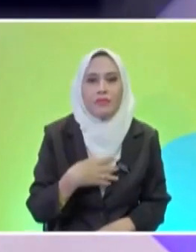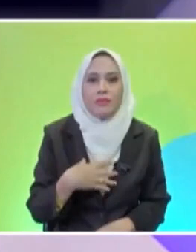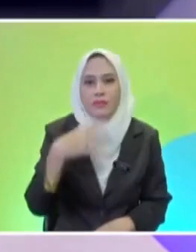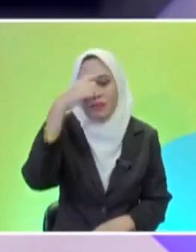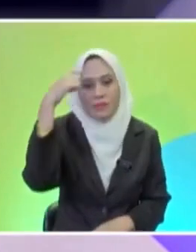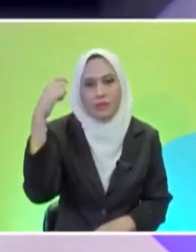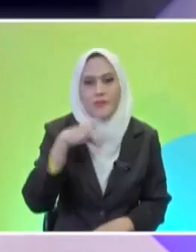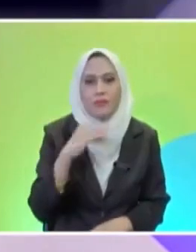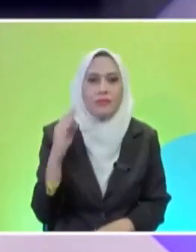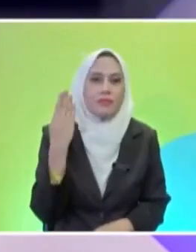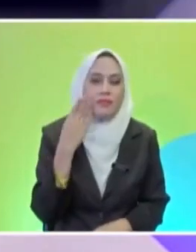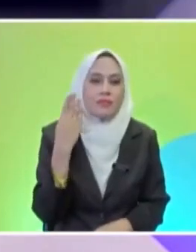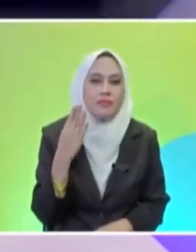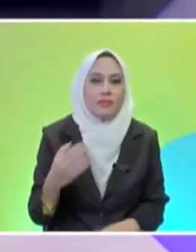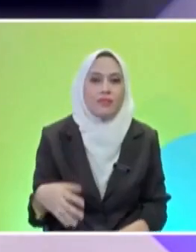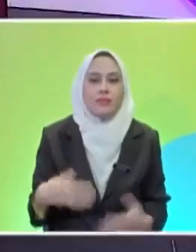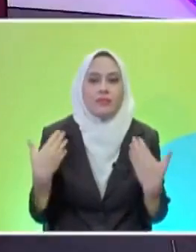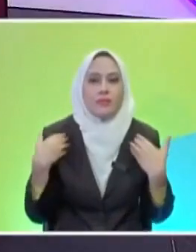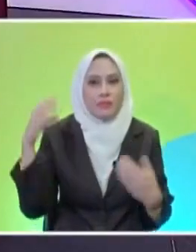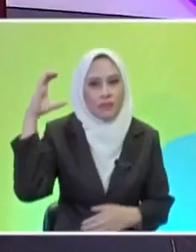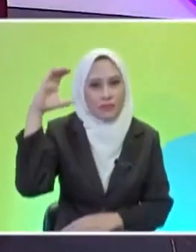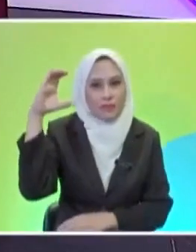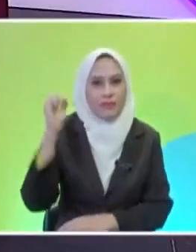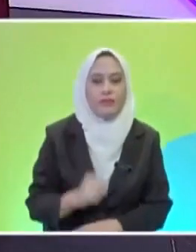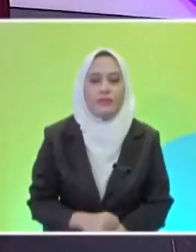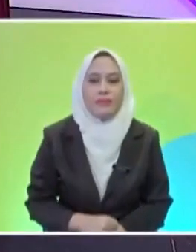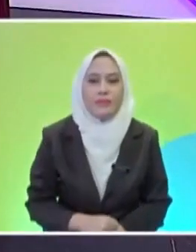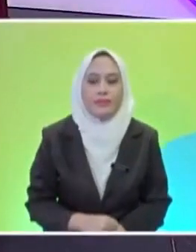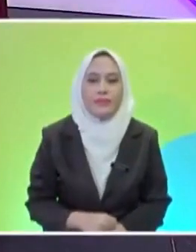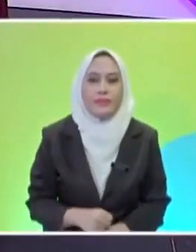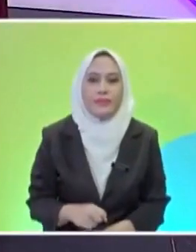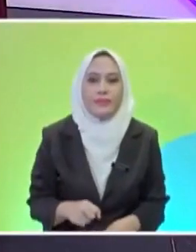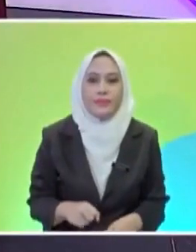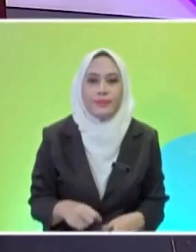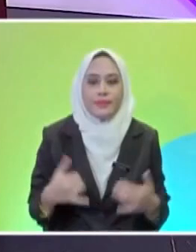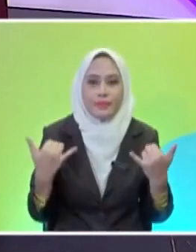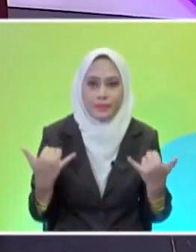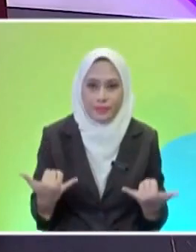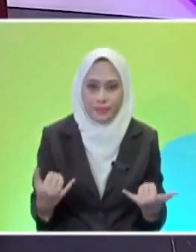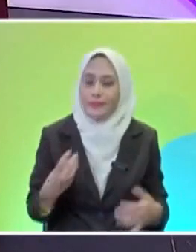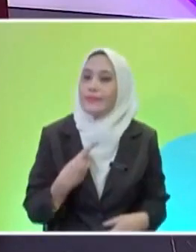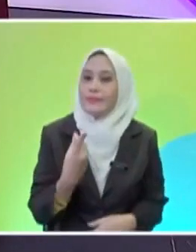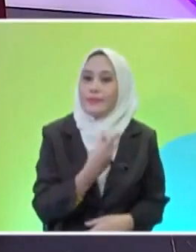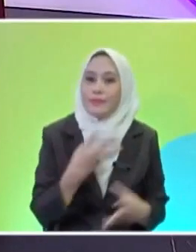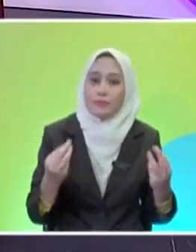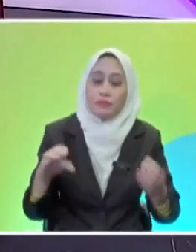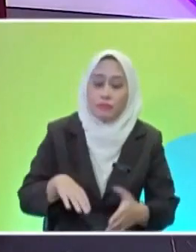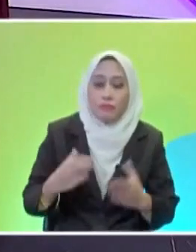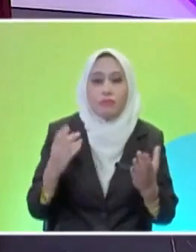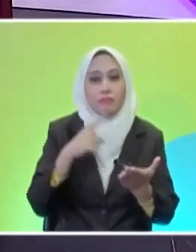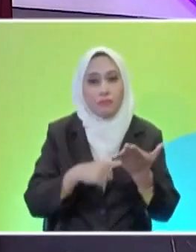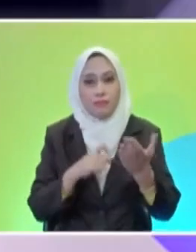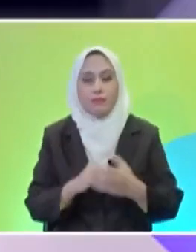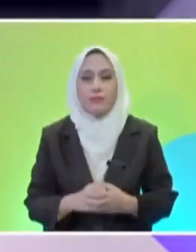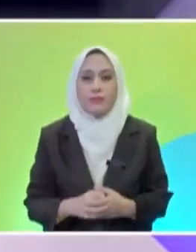bulan. Bulan yang mengembang. Ya, cikgu, dia waktu malam. Ya, betul tu. Okey, sekarang kita nak buat apa, Hanif? Ha,